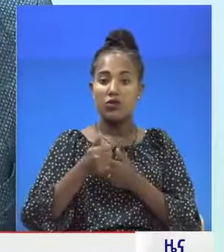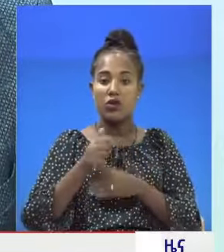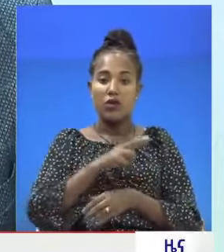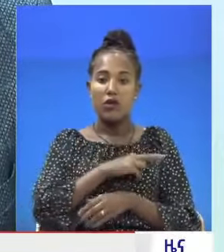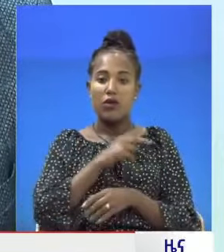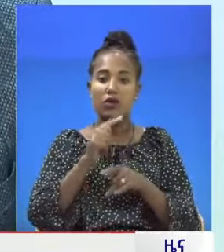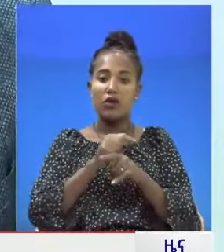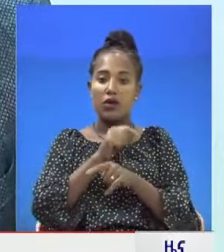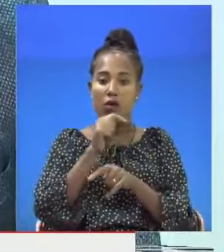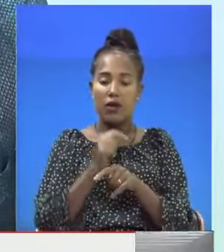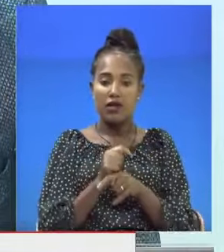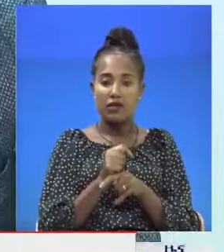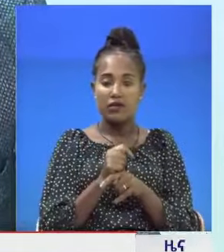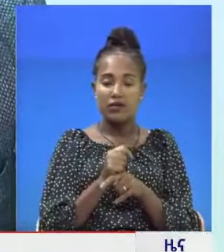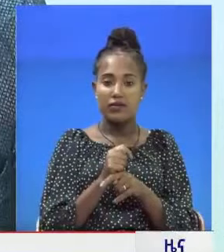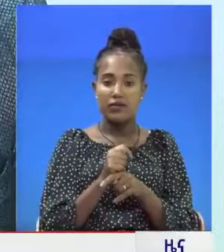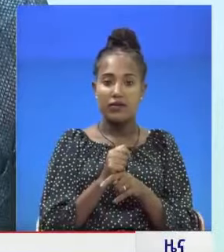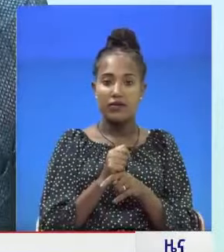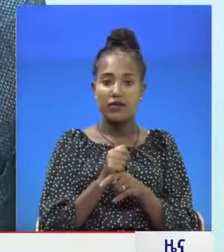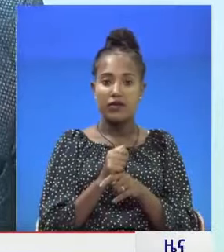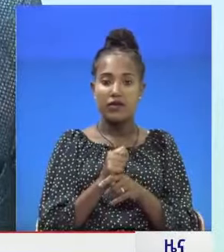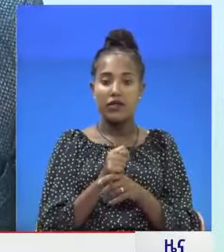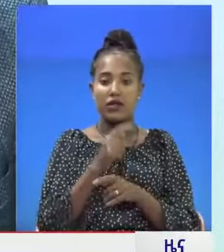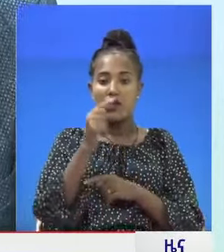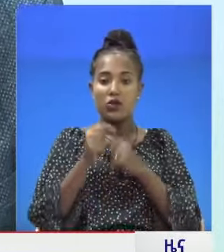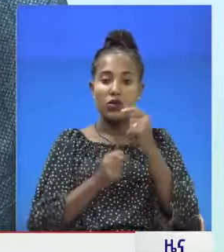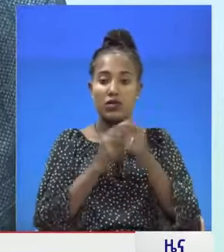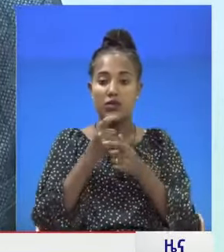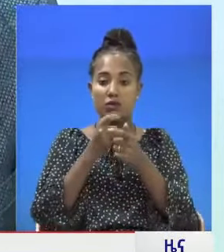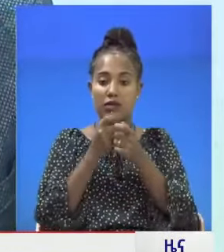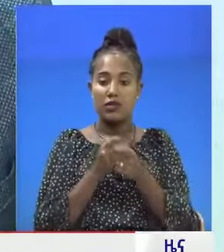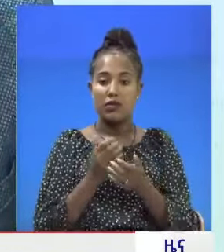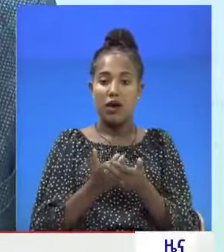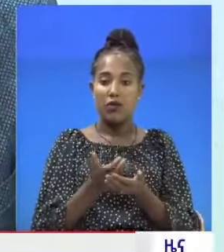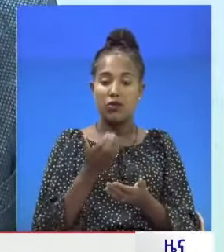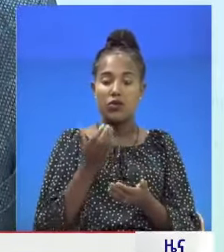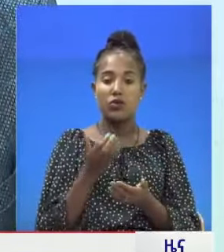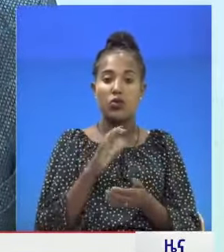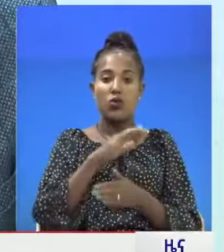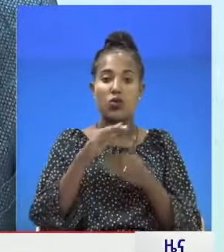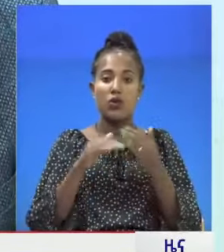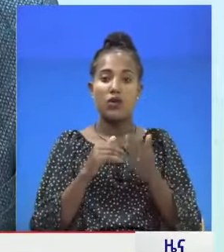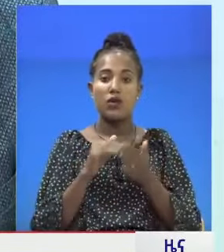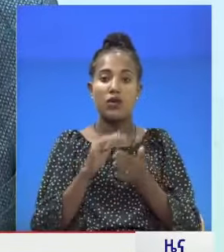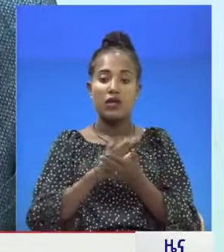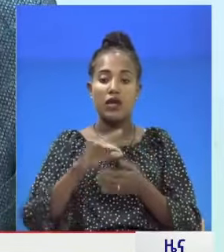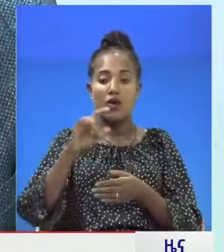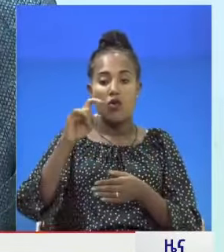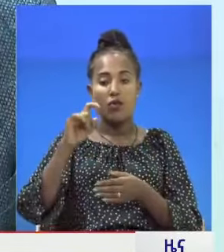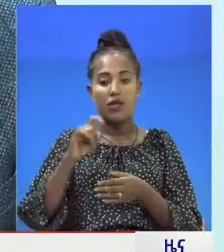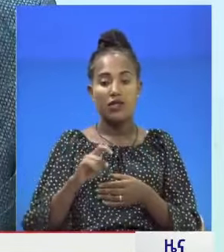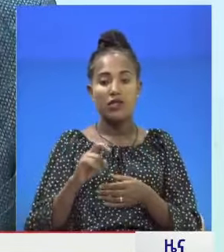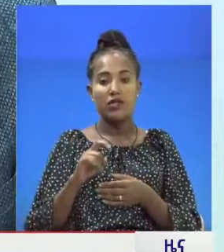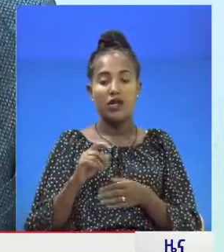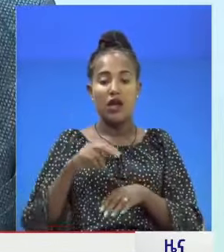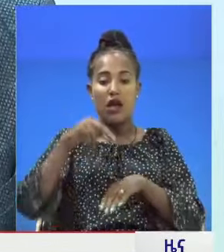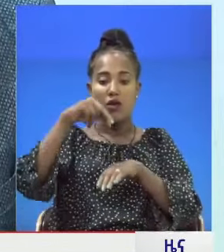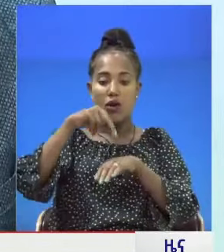ተቋማትን፣ የቱሪስት መስህብ ሀብቶችን ሁሉ እንዲያጣራ ኮሚቴዎችን